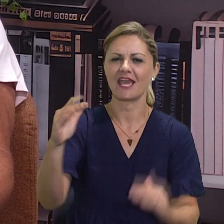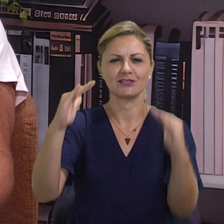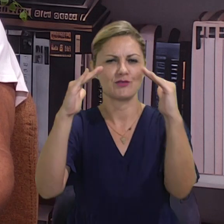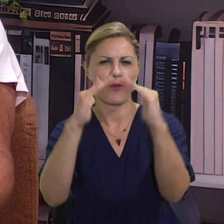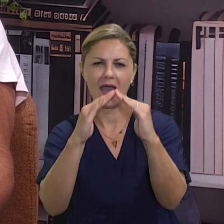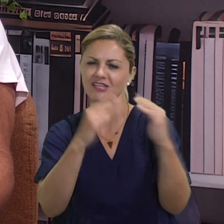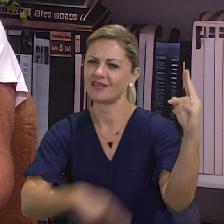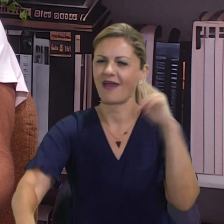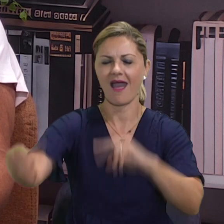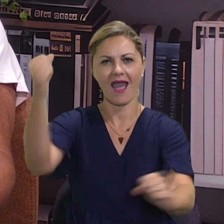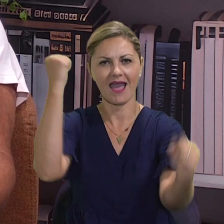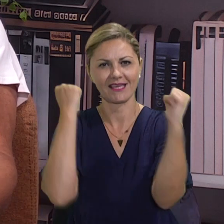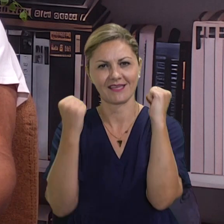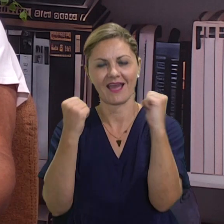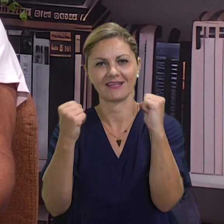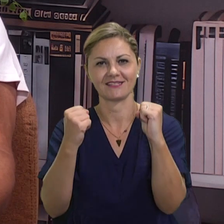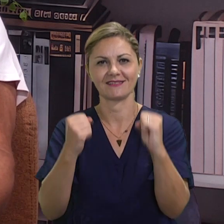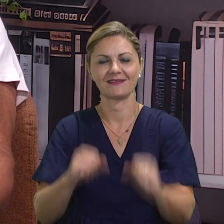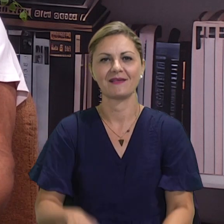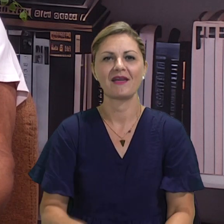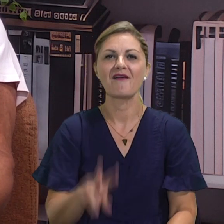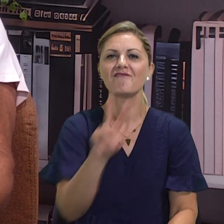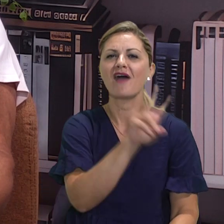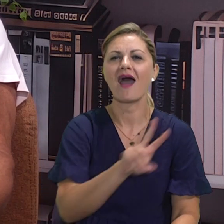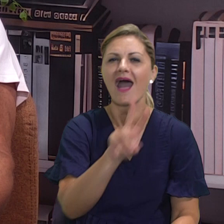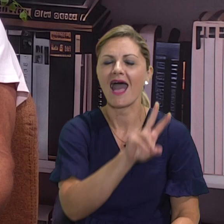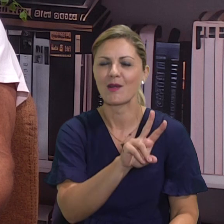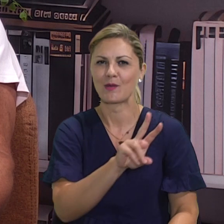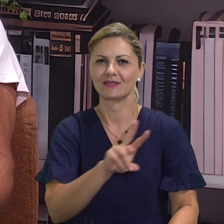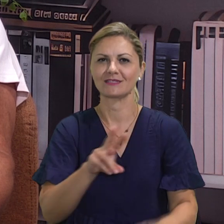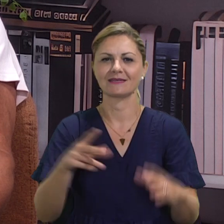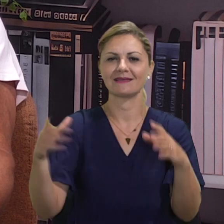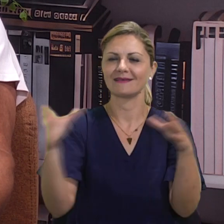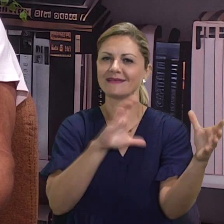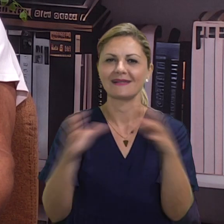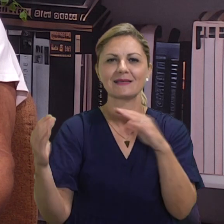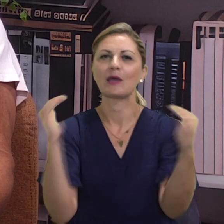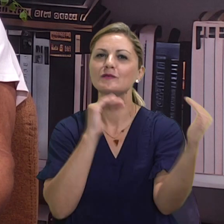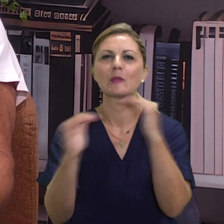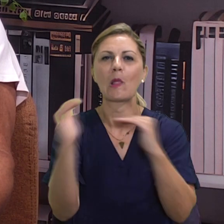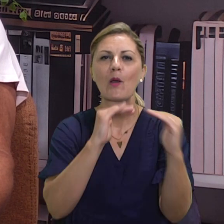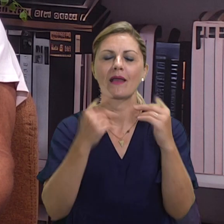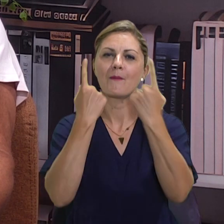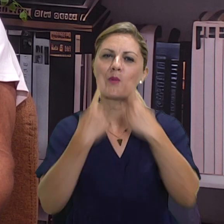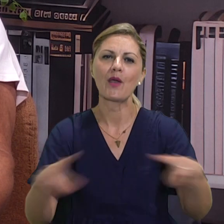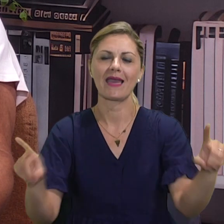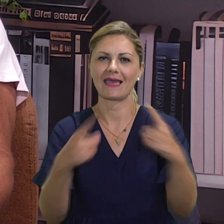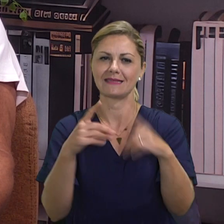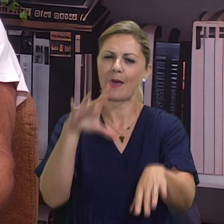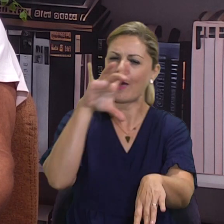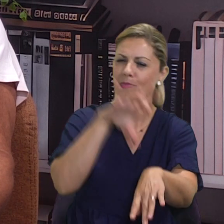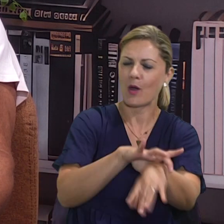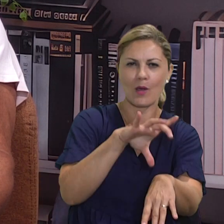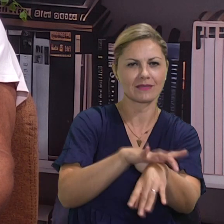mirita, rič domaća osvijača. Varoš dobri lučac manuš, dišpet uvijek i opet sloga,